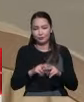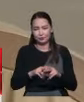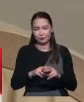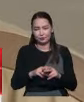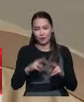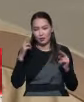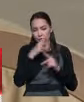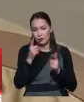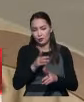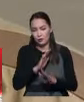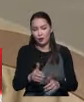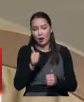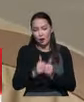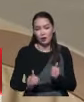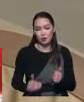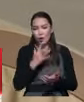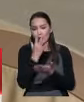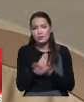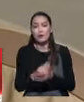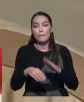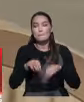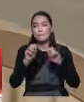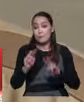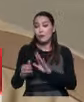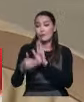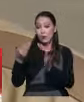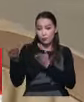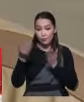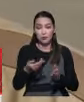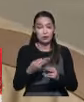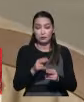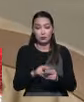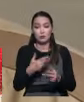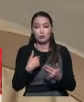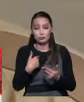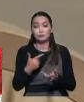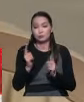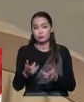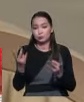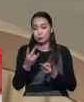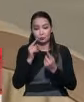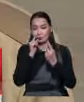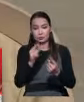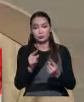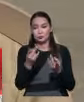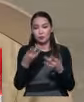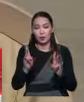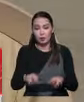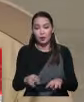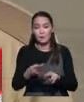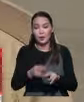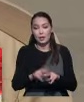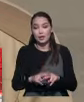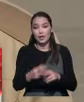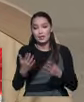Шетелдік компаниялар өздерінің бір мамандарын шақыратын болса, оған біз рұқсат беруіміз керек, ешқандай қарсылық көрсетпестен. Өндіріс ашылатын